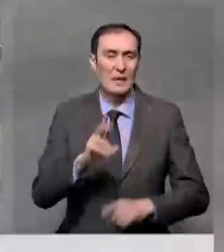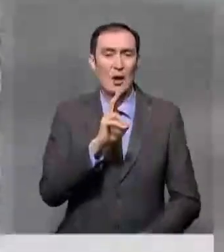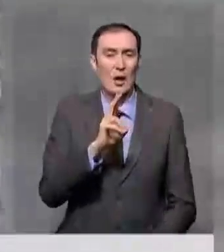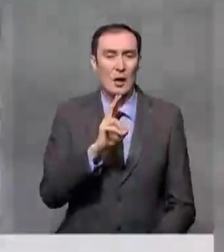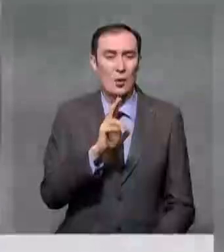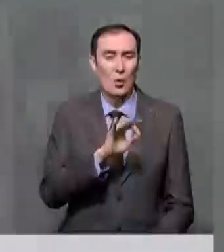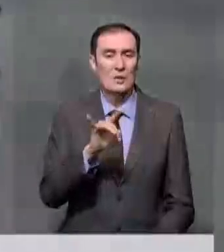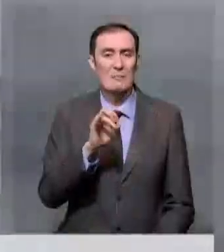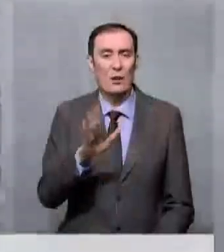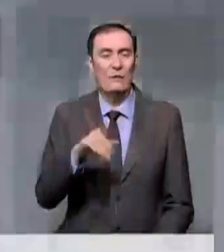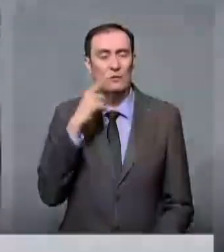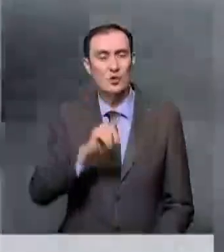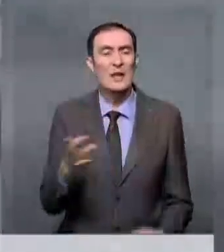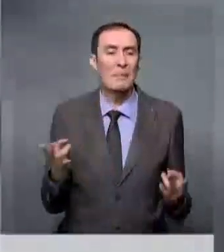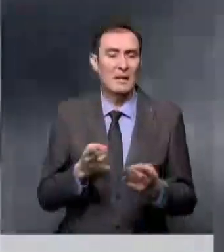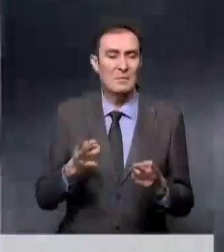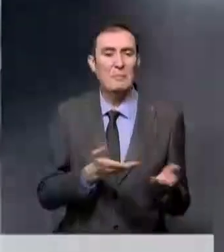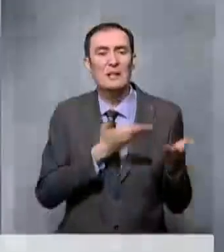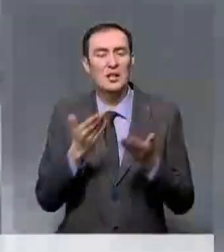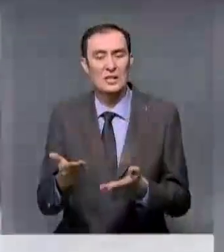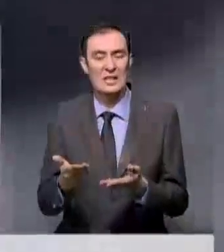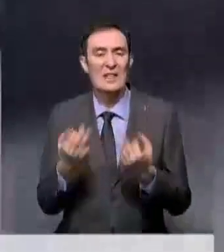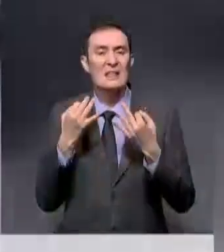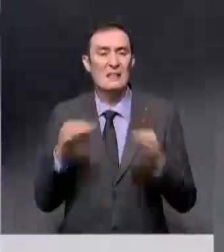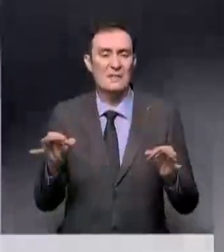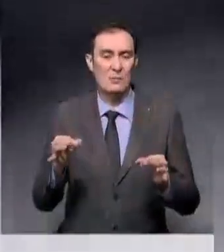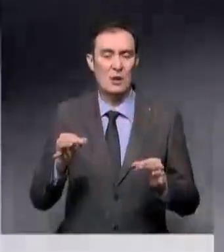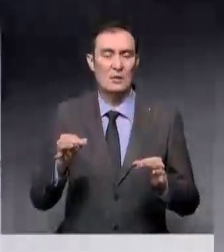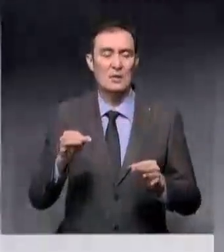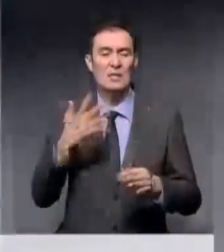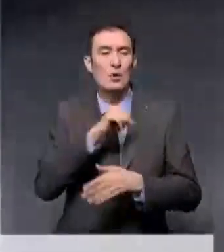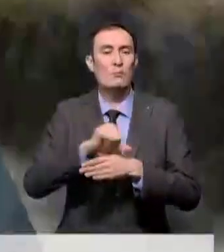Адильбек Казыбаков считает, что необходимо пригласить независимых экспертов.